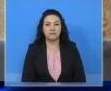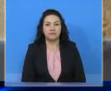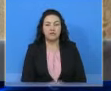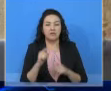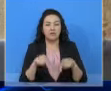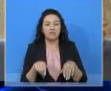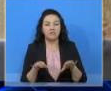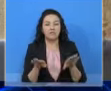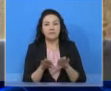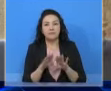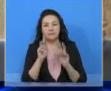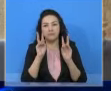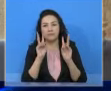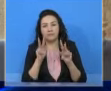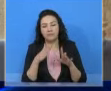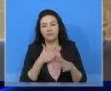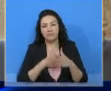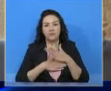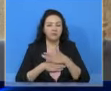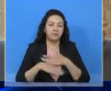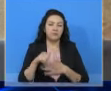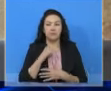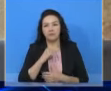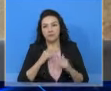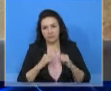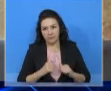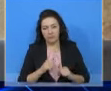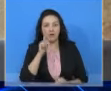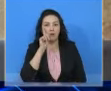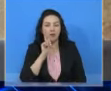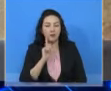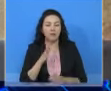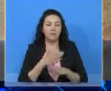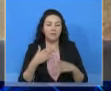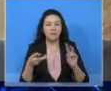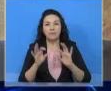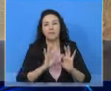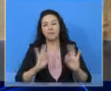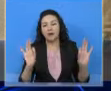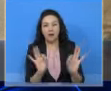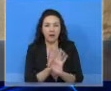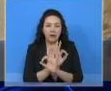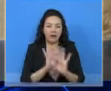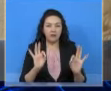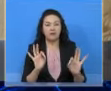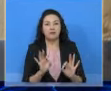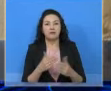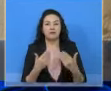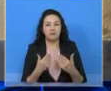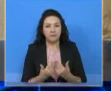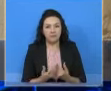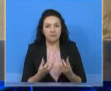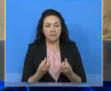Здесь как-то, не знаю, мне становится уютно. Здесь я пою, здесь работает художественная